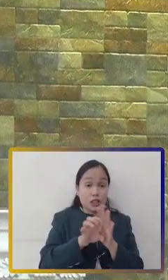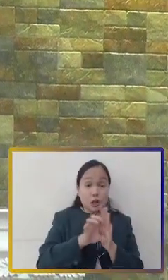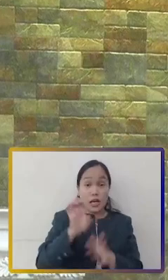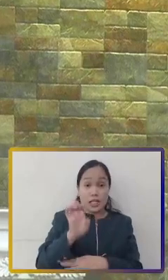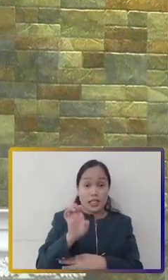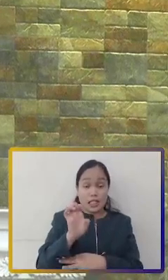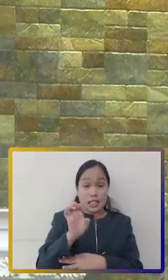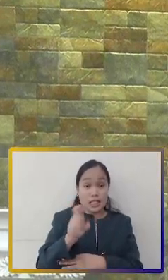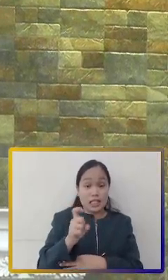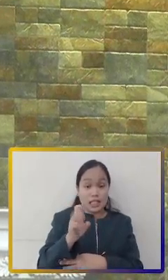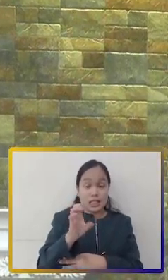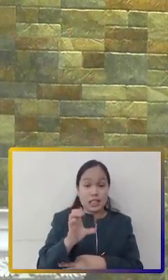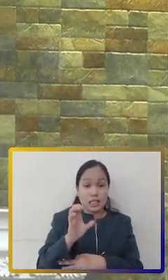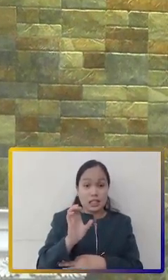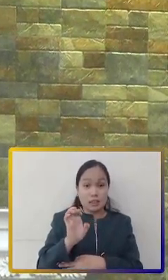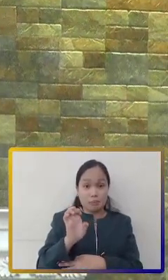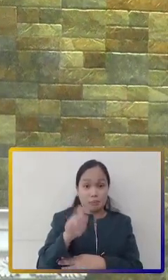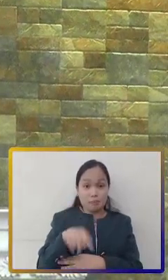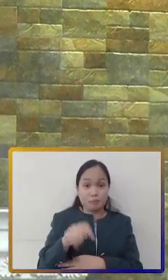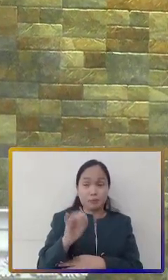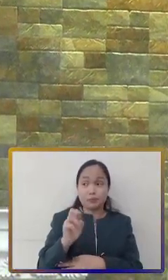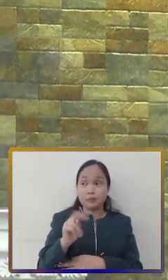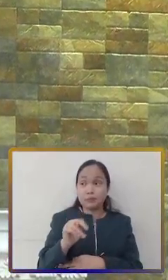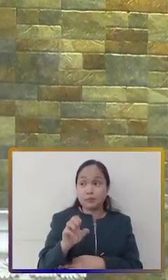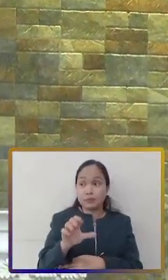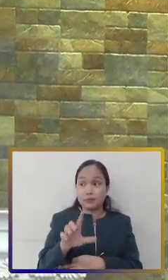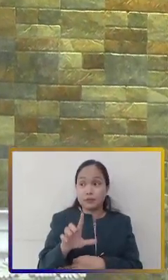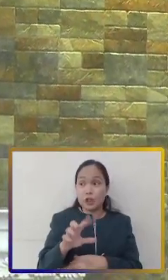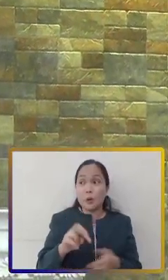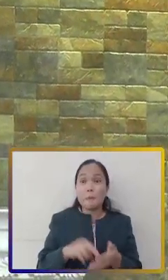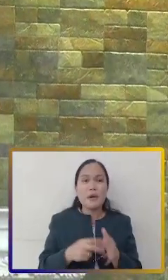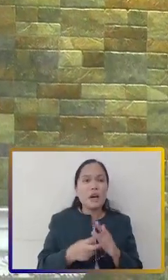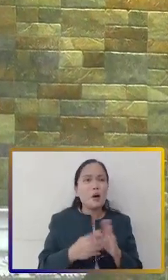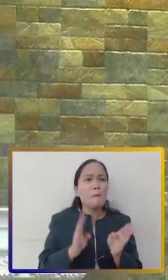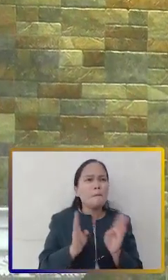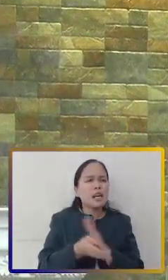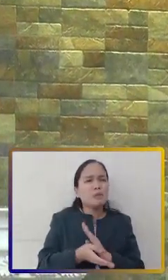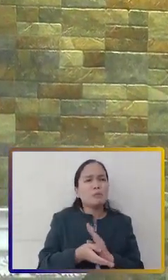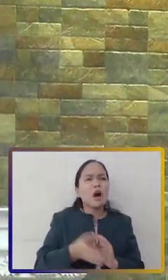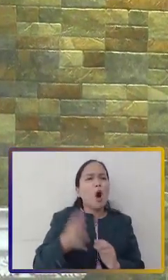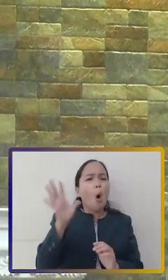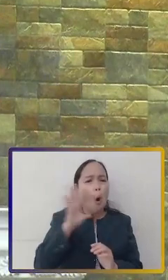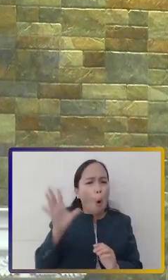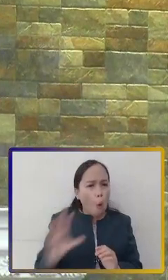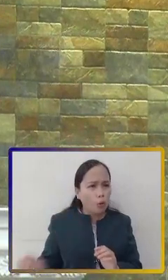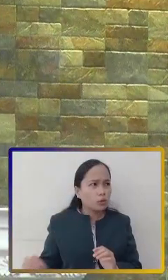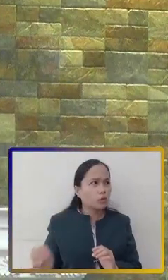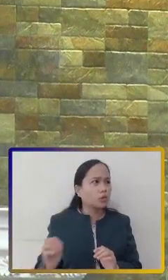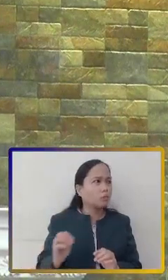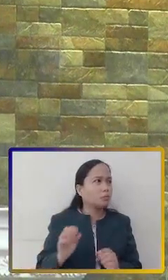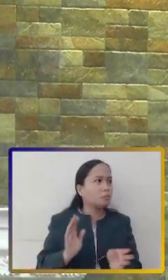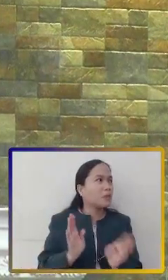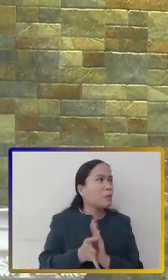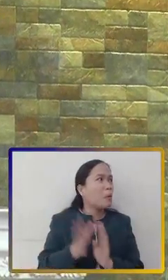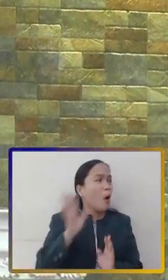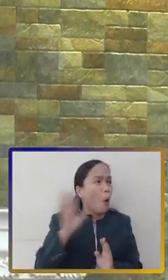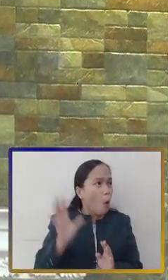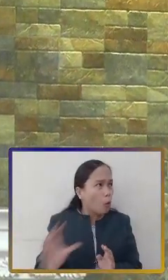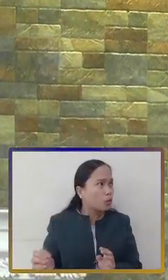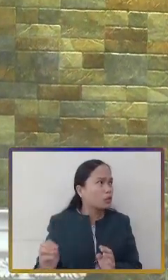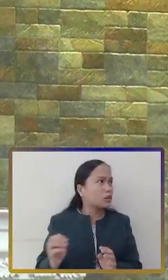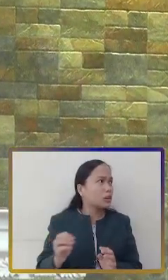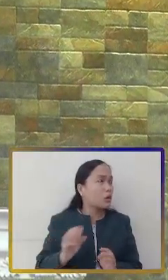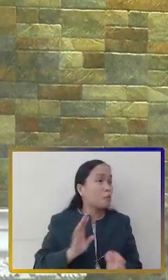exceptional, mga kapatid, it means being out of the ordinary. It means being out of the